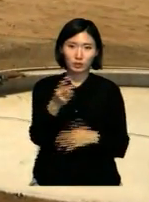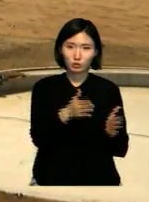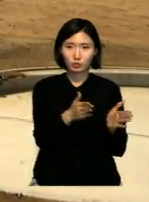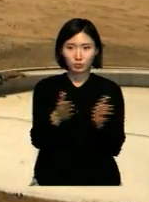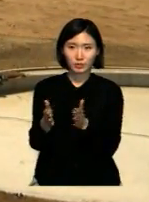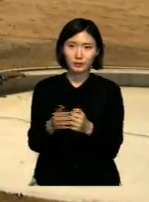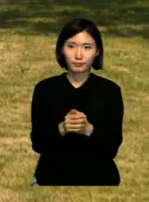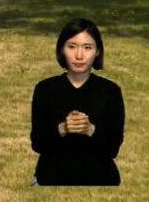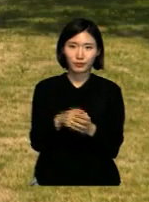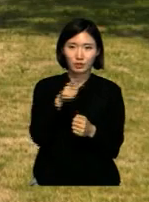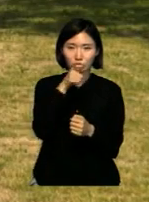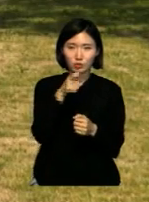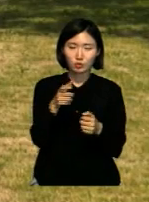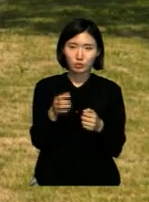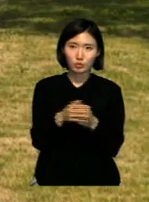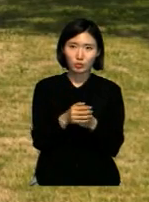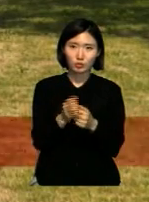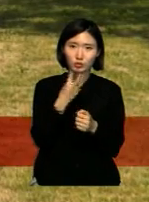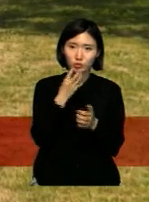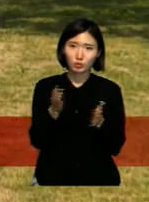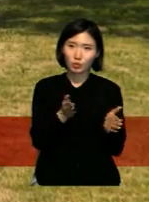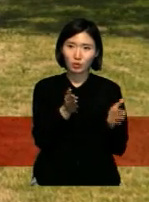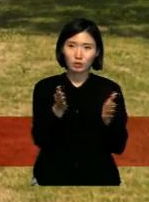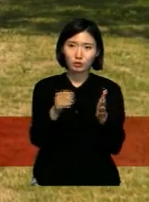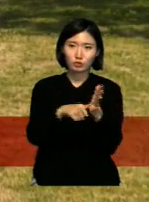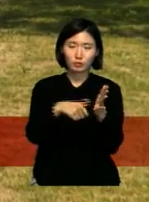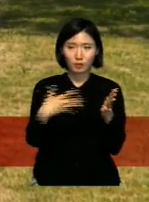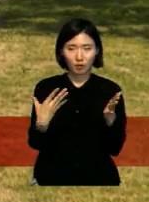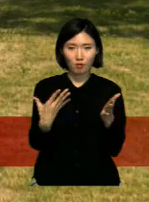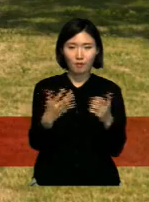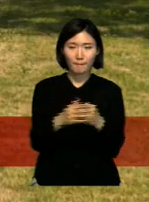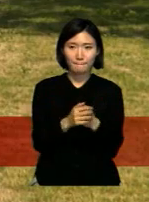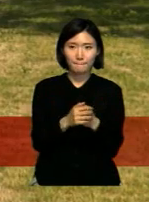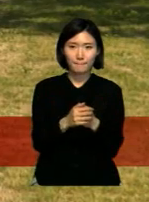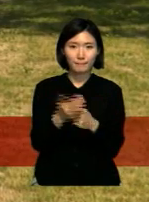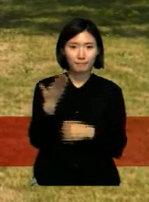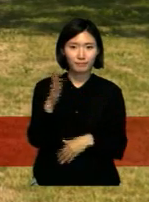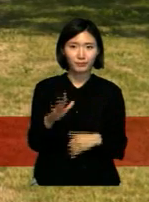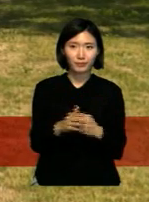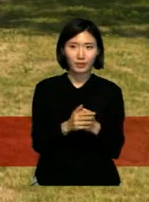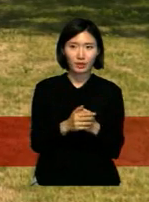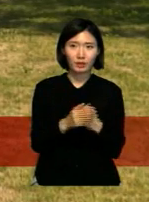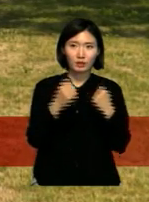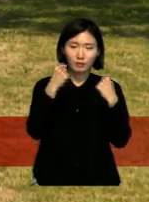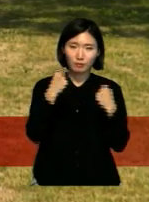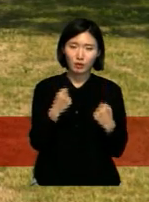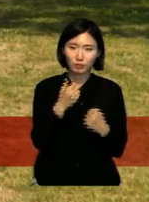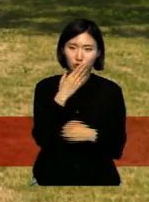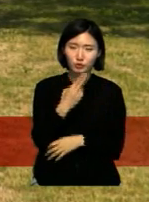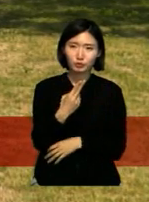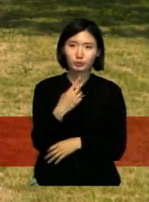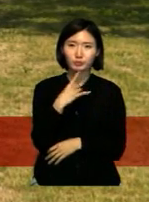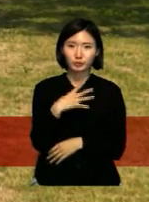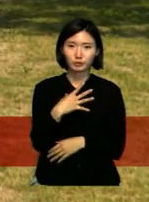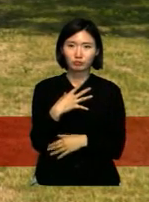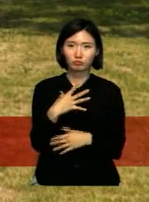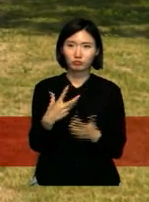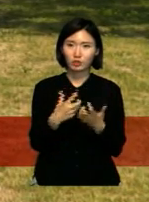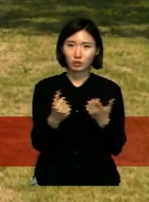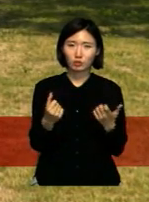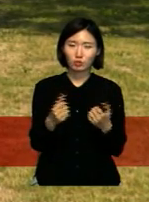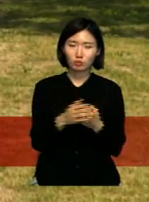자라섬이 수도권에서 체류형 관광지로서는 이미 유명하고 자리를 잡았습니다. 그런데 체류만 할수 있는 거지 별도의 놀이